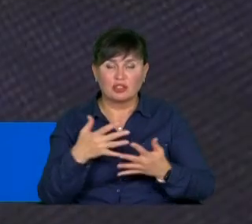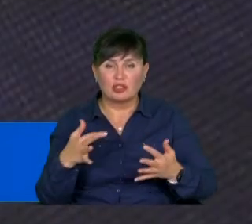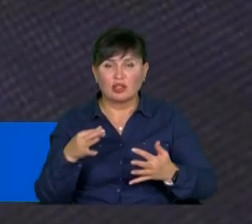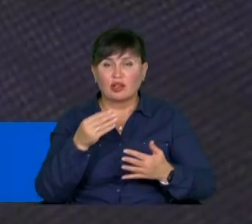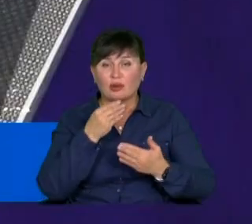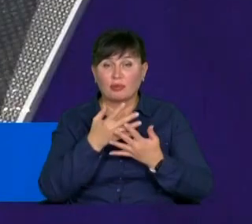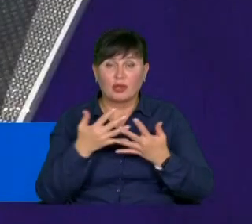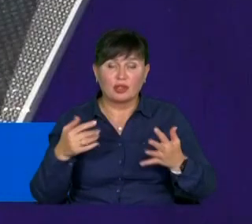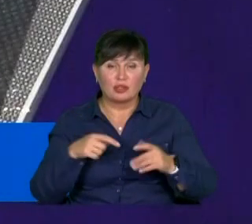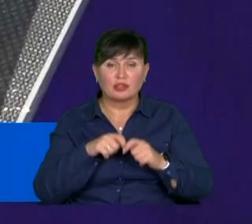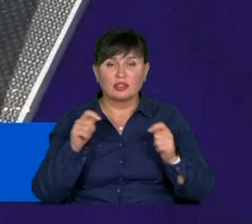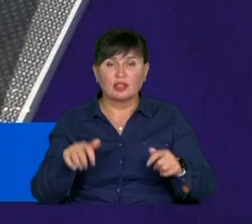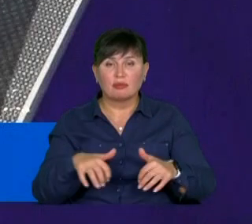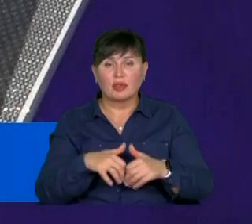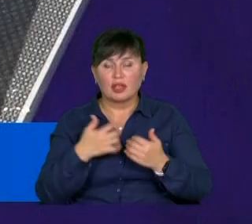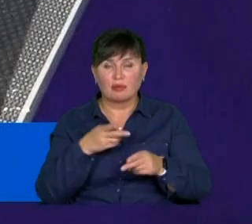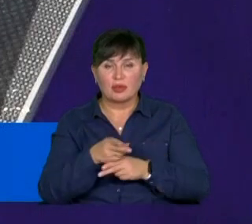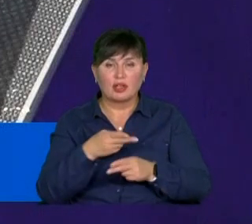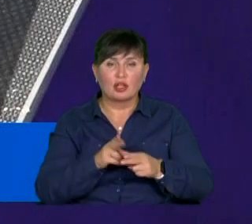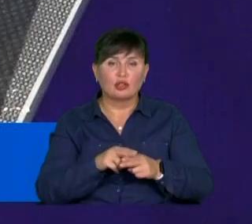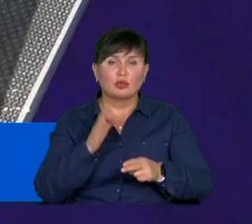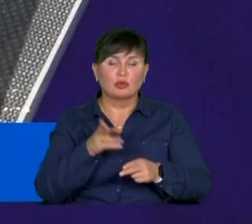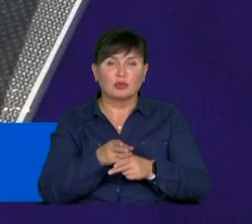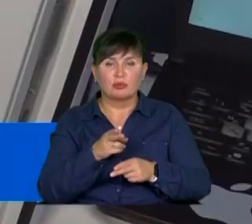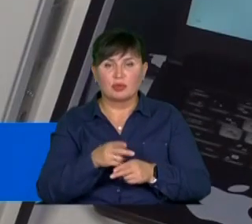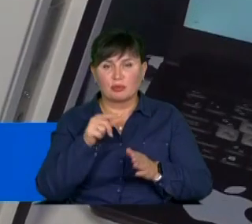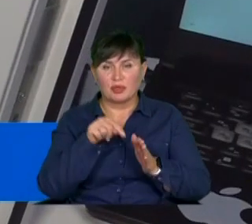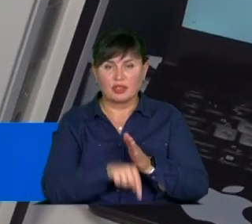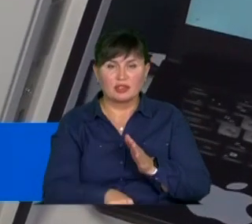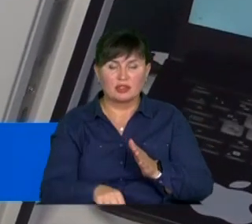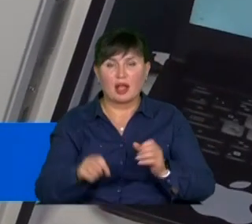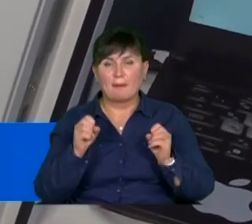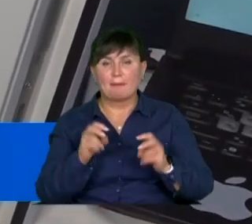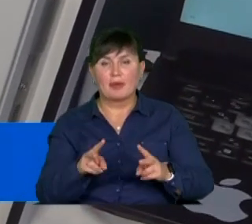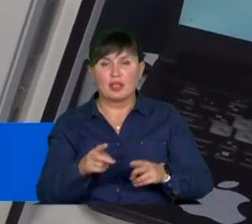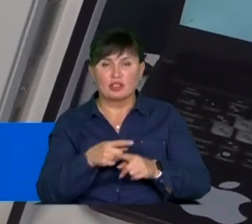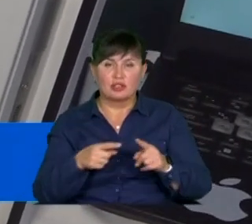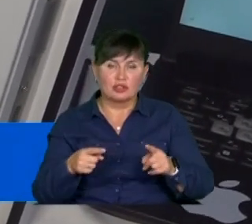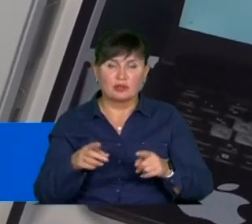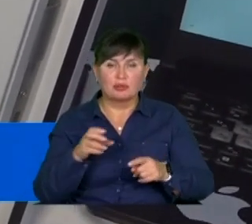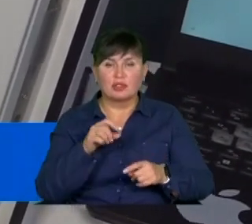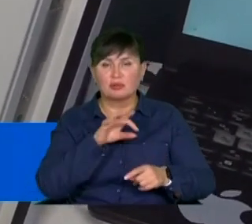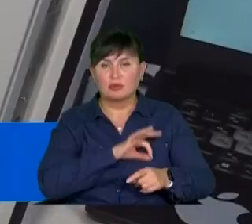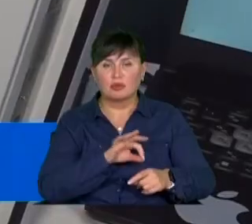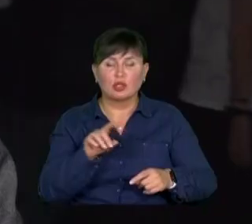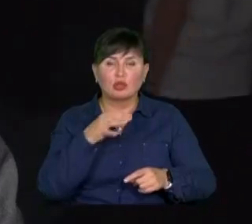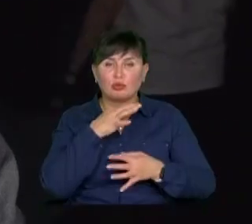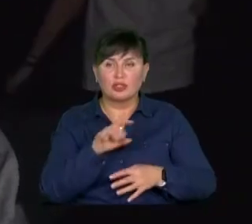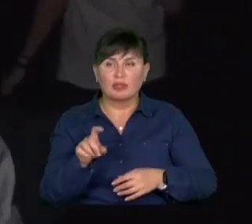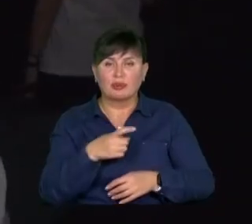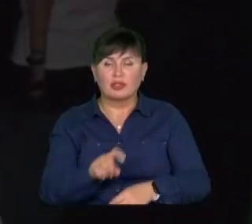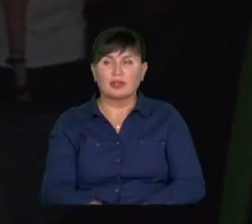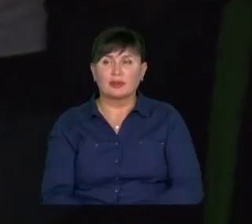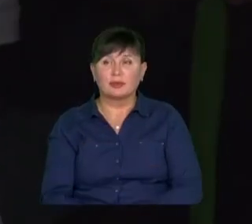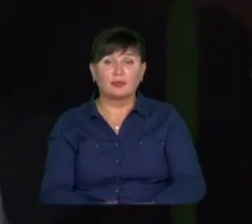продукция мембраны создаст механический барьер, который будет препятствовать проникновению опасных частиц без применения любых химикатов.